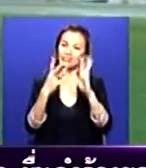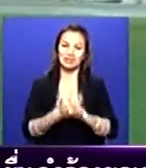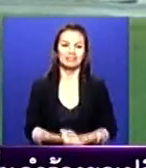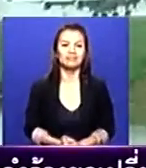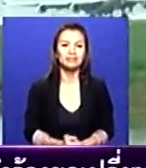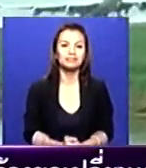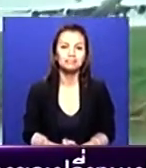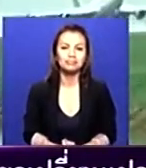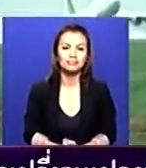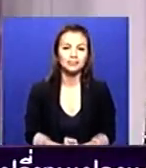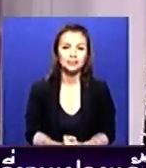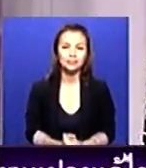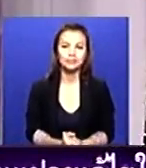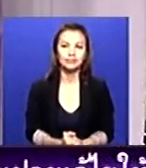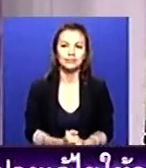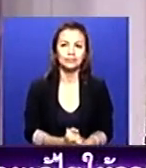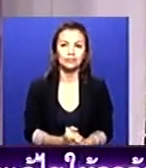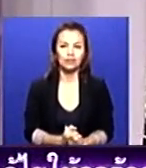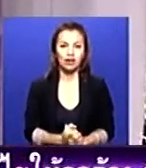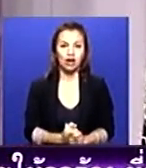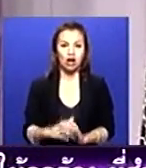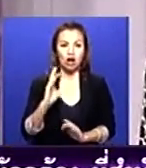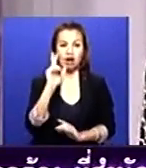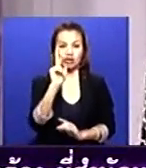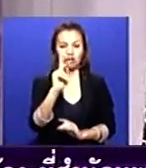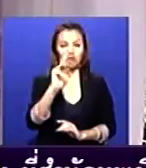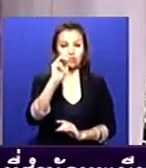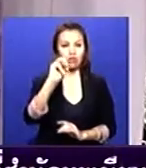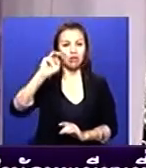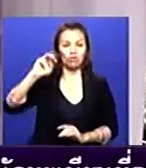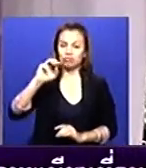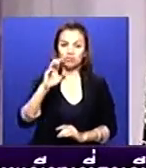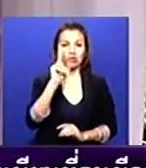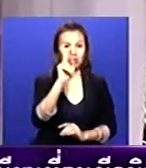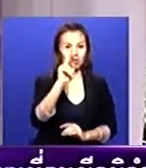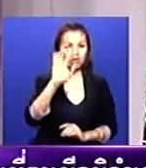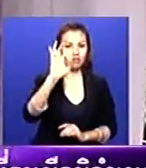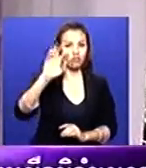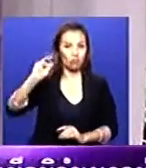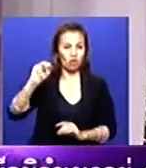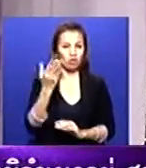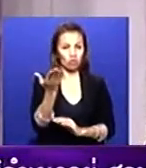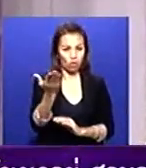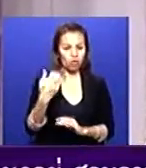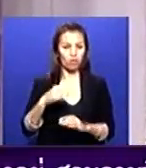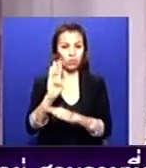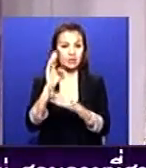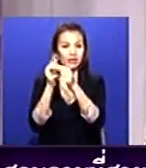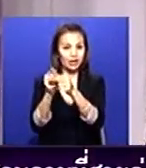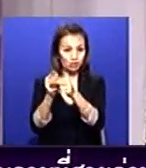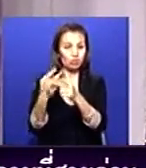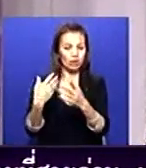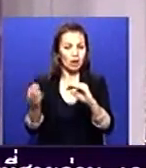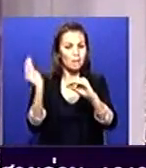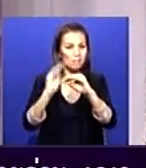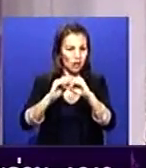ะส่วนการไฟฟ้าฝ่ายผลิตแห่งประเทศไทยขอความร่วมมือจากผู้ผลิตไฟฟ้าเอกชนนะคะให้เพิ่มกำลังการผลิตแล้ว